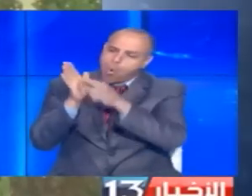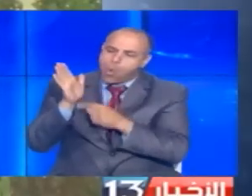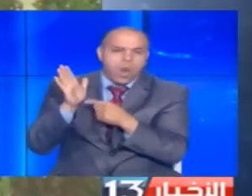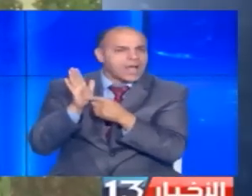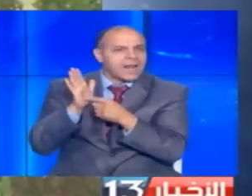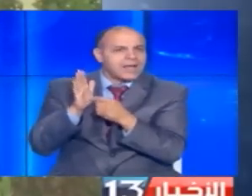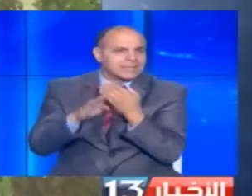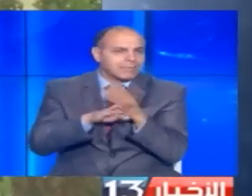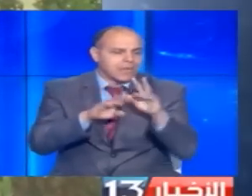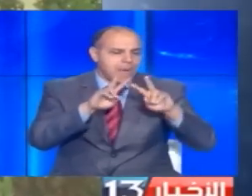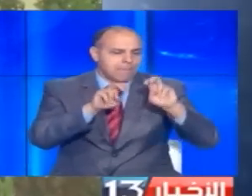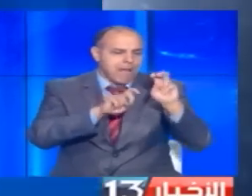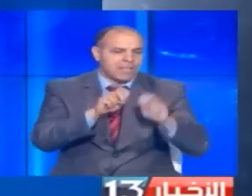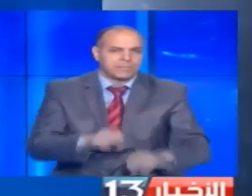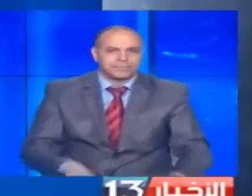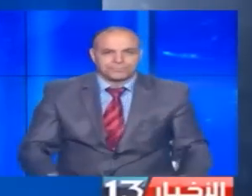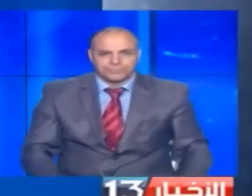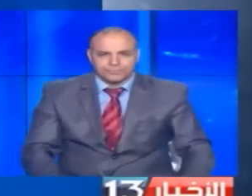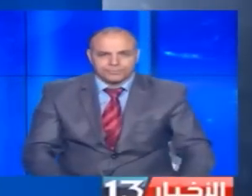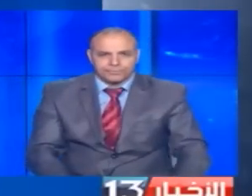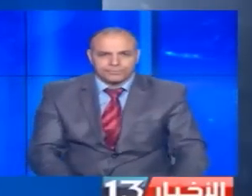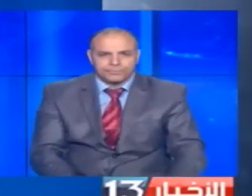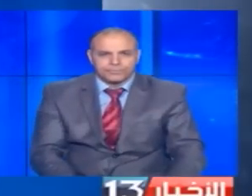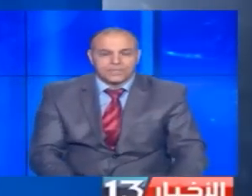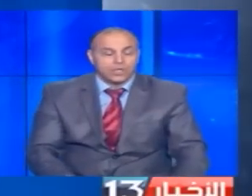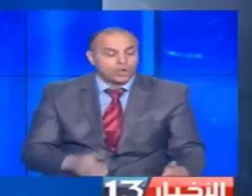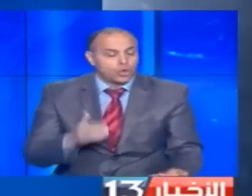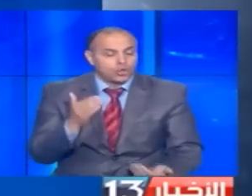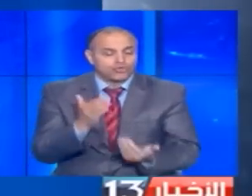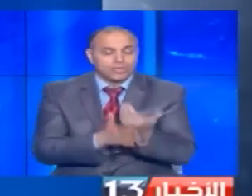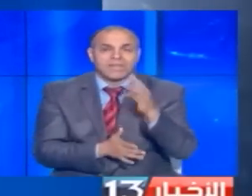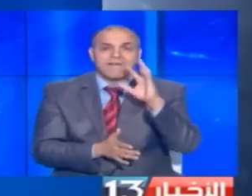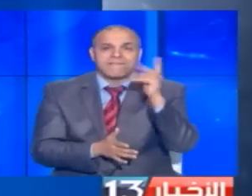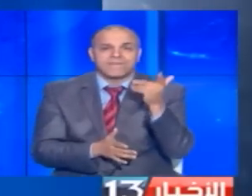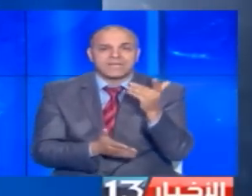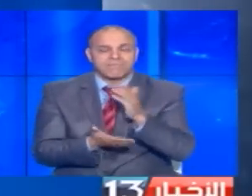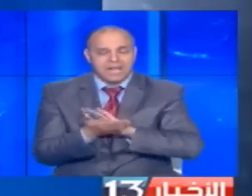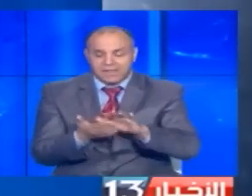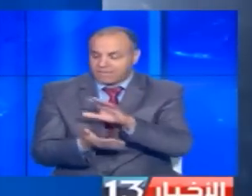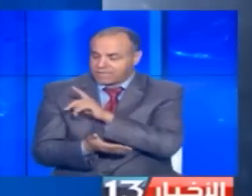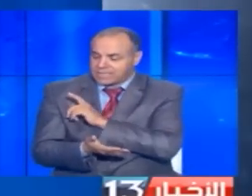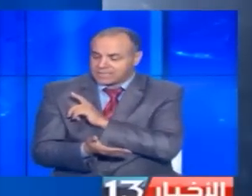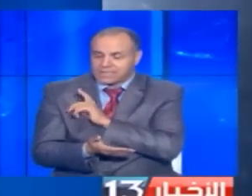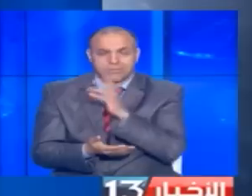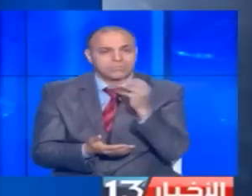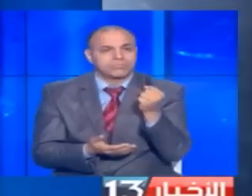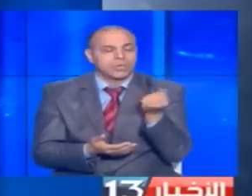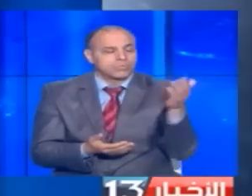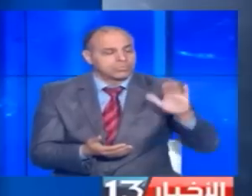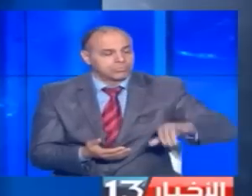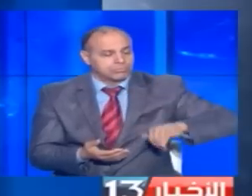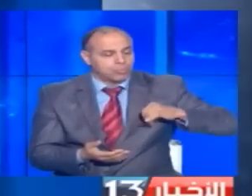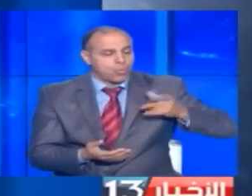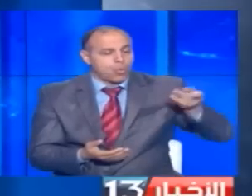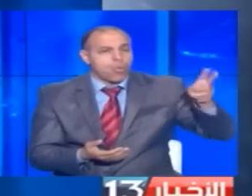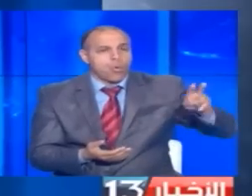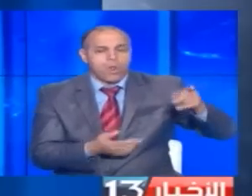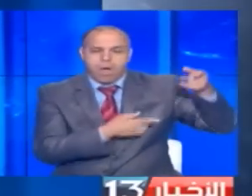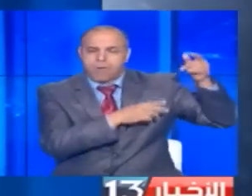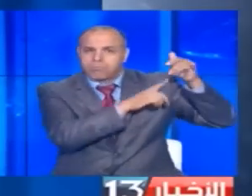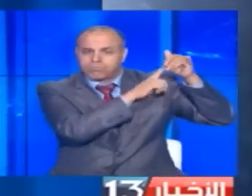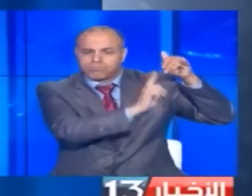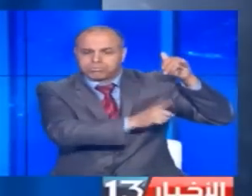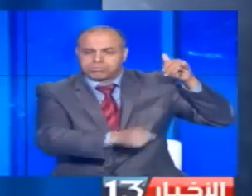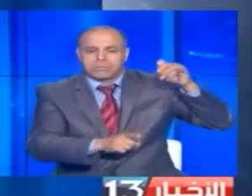لحين استكمال الأبحاث. وضمن آخر المستجدات في الأراضي الفلسطينية المحتلة، استشهد فلسطيني في غارات